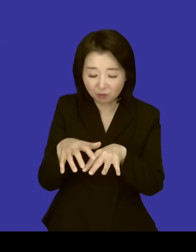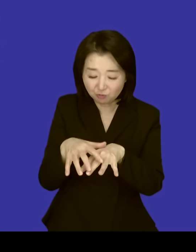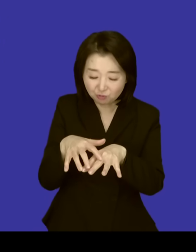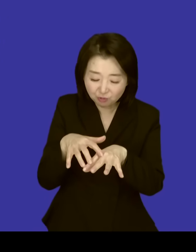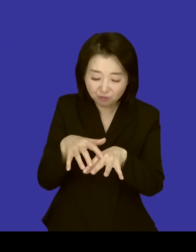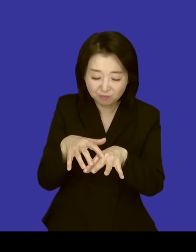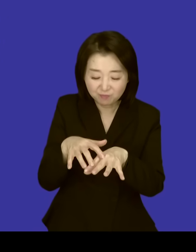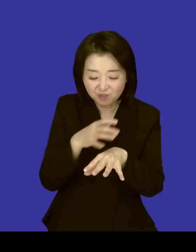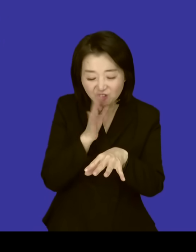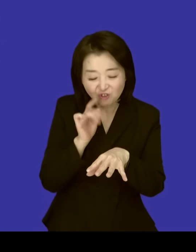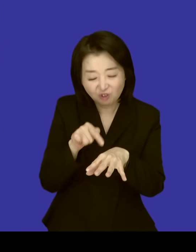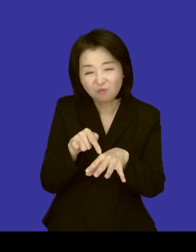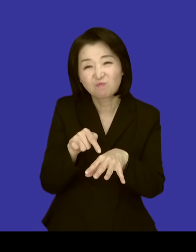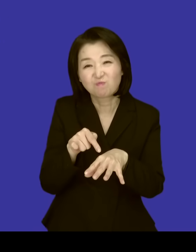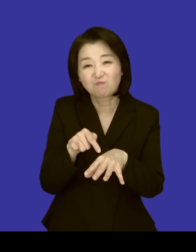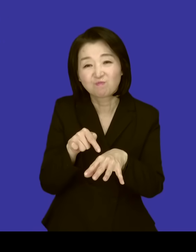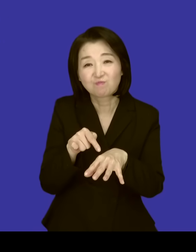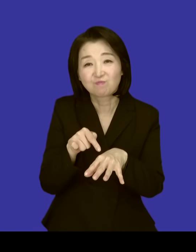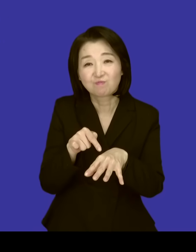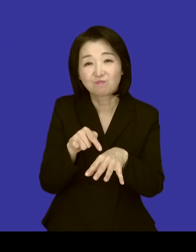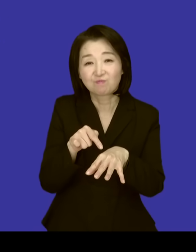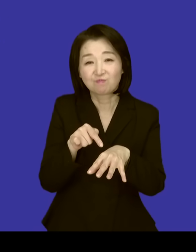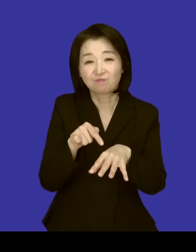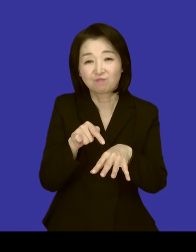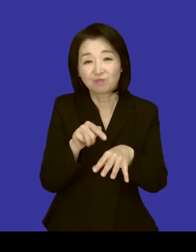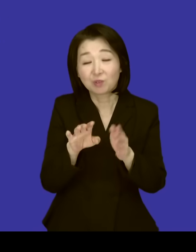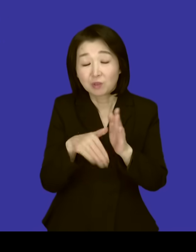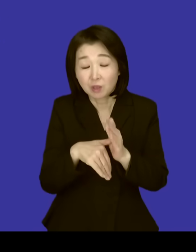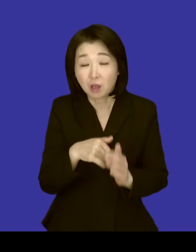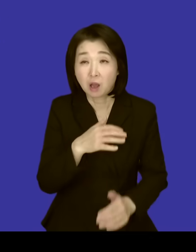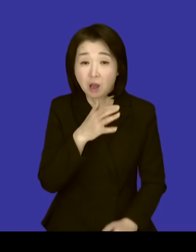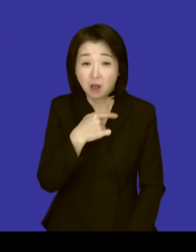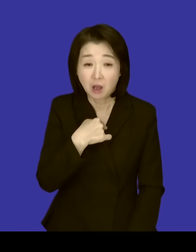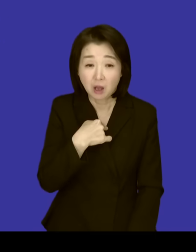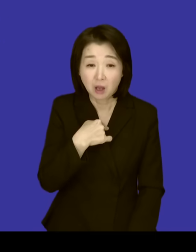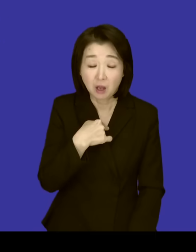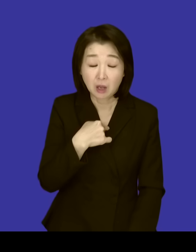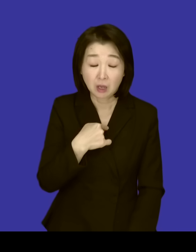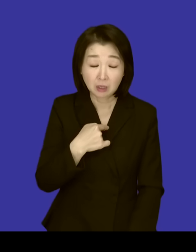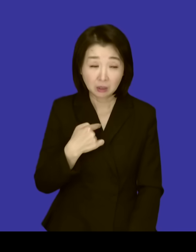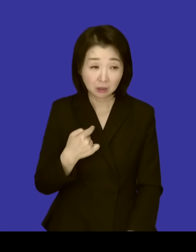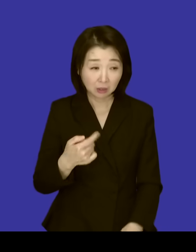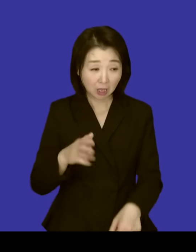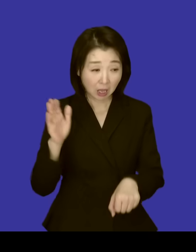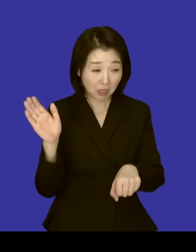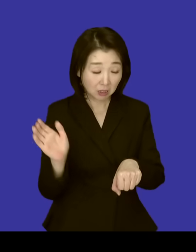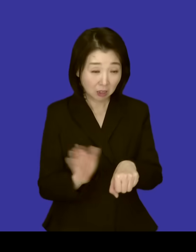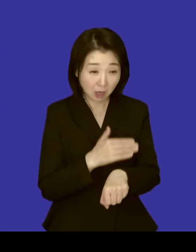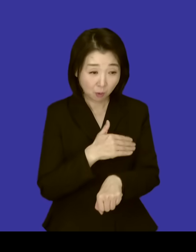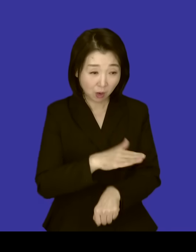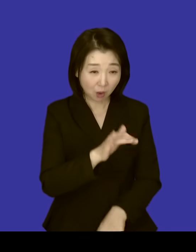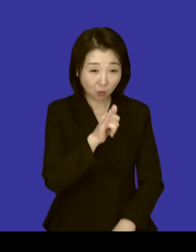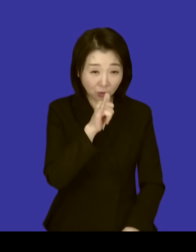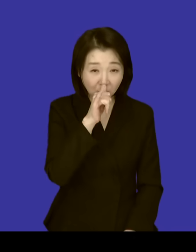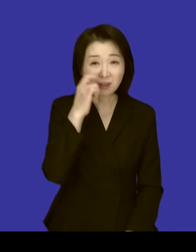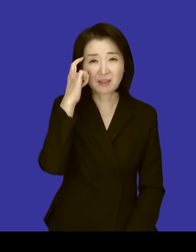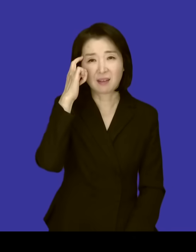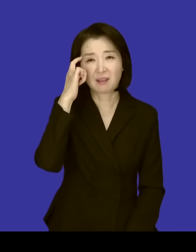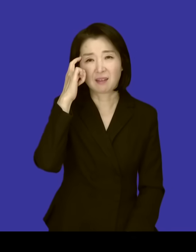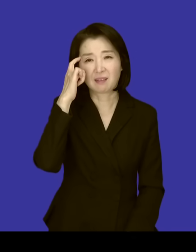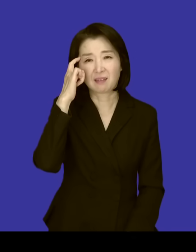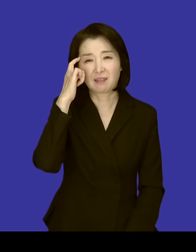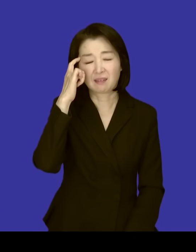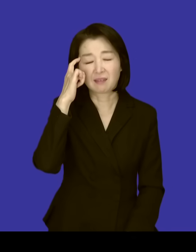다 느껴지면서 그때 제가 내가 잘못된 방향으로 가고 있구나라는 게 확실히 느껴졌어요.